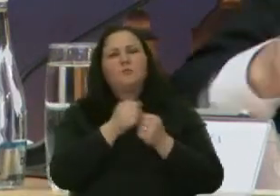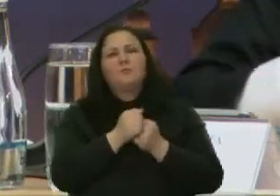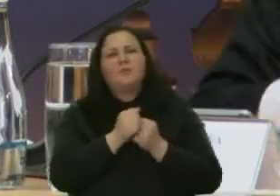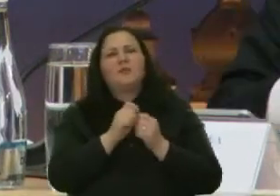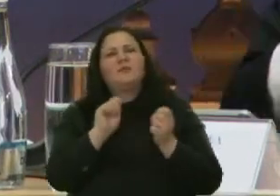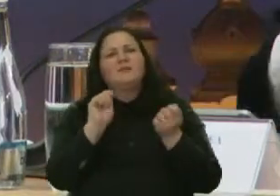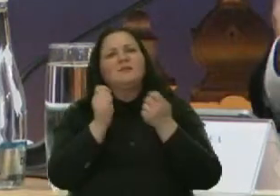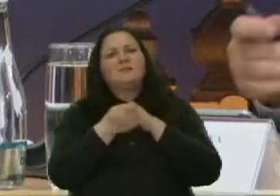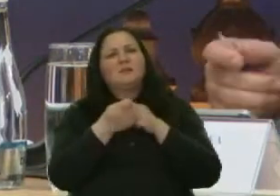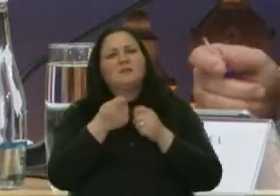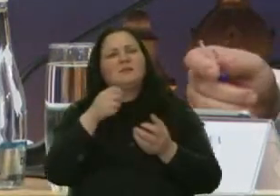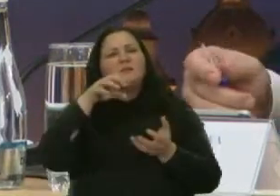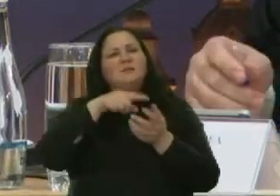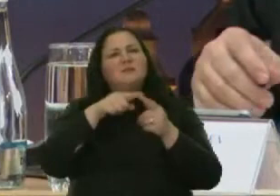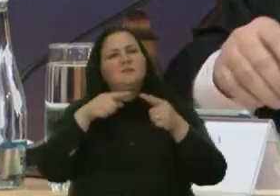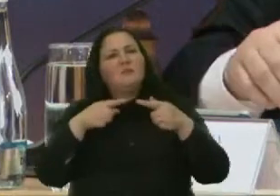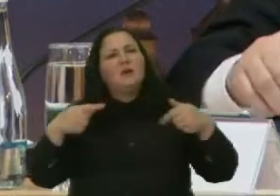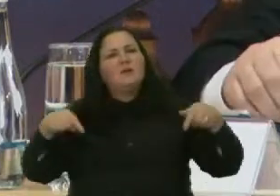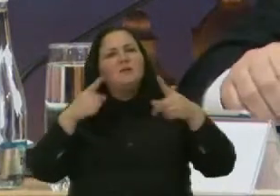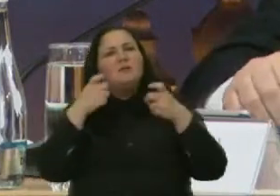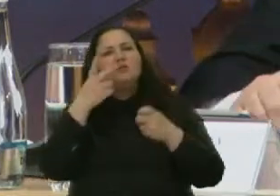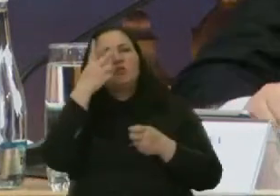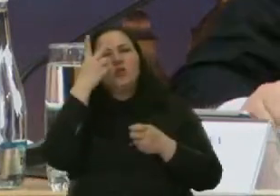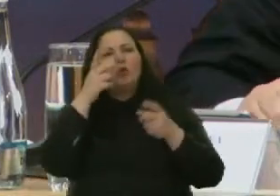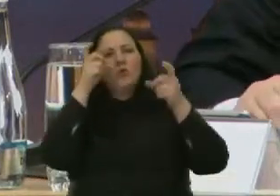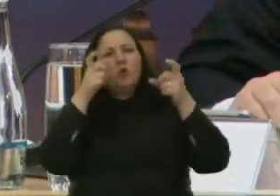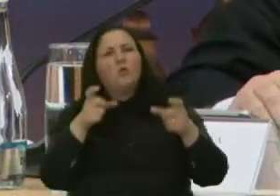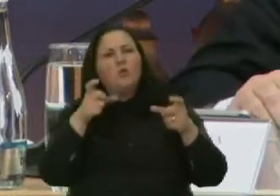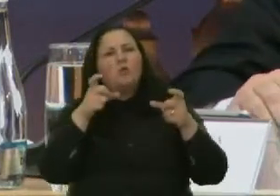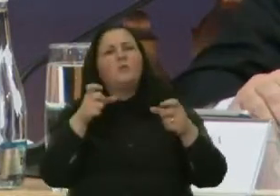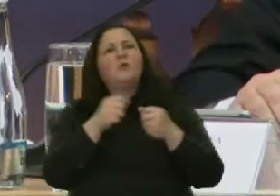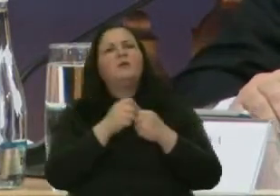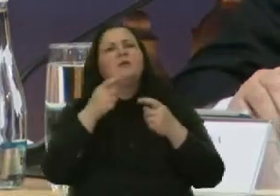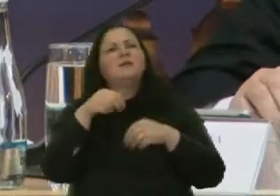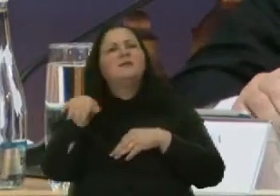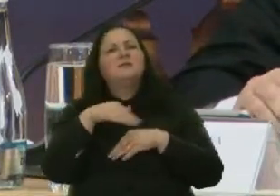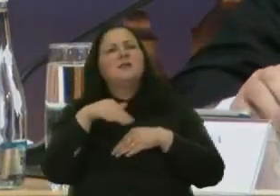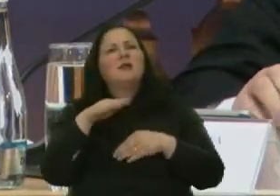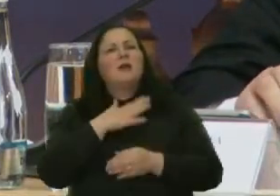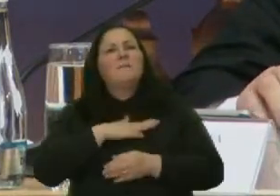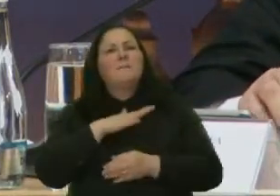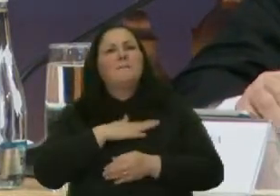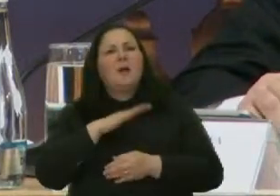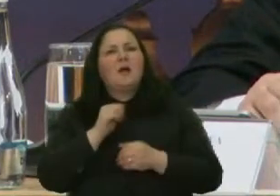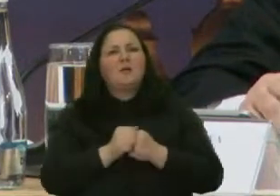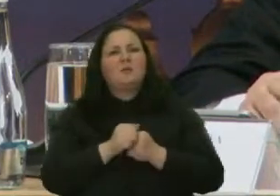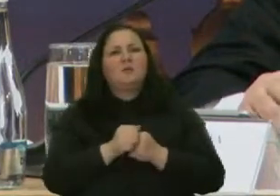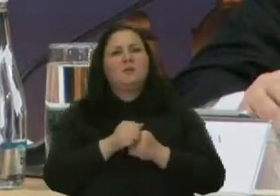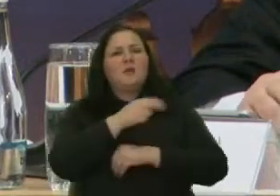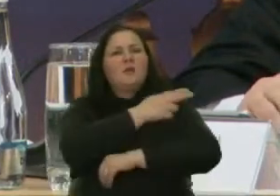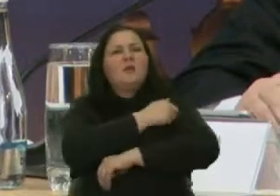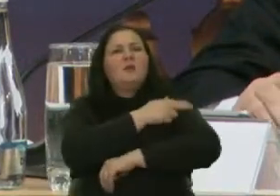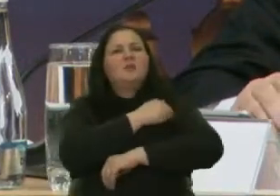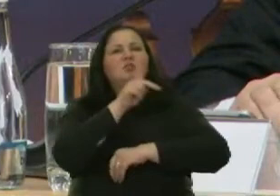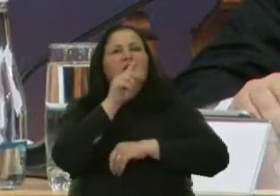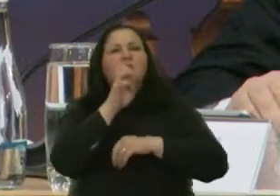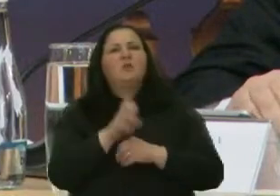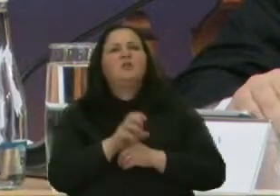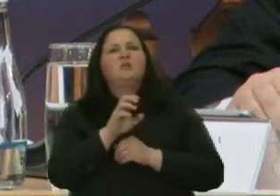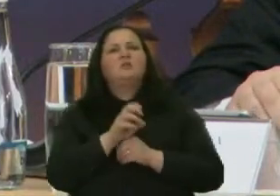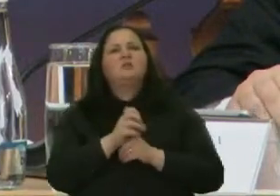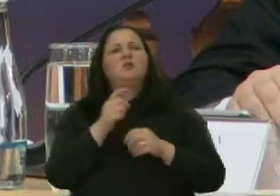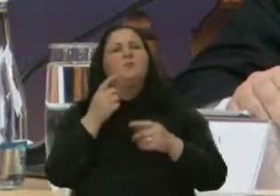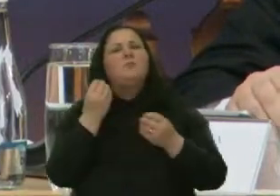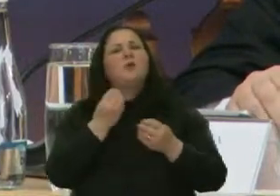transformarea spațiului excedentar din cel de al doilea corp de clădire situat pe strada Maramureșului numărul 165 al Liceului Tehnologic într o grădiniță și o creșă cu